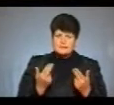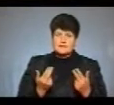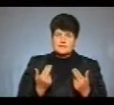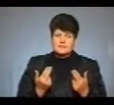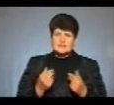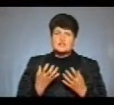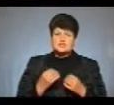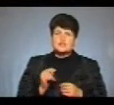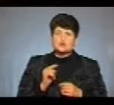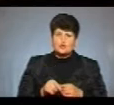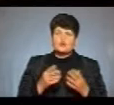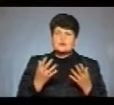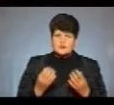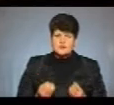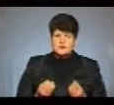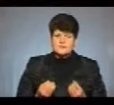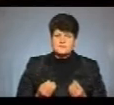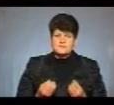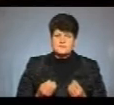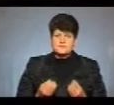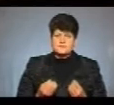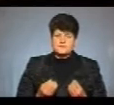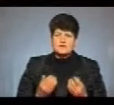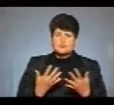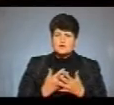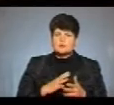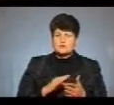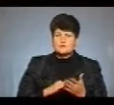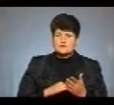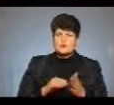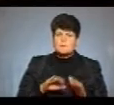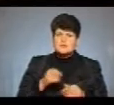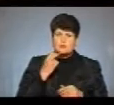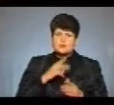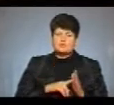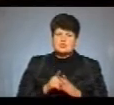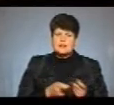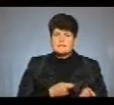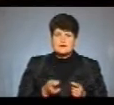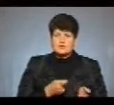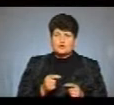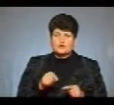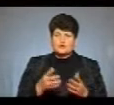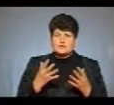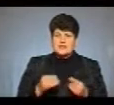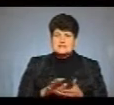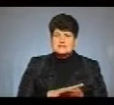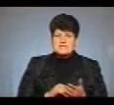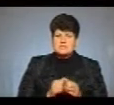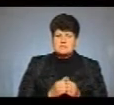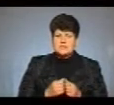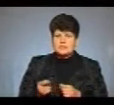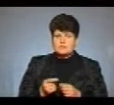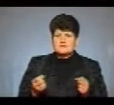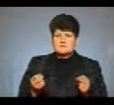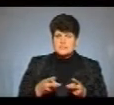того дня, як в сюжеті було, що після обіду почали вивозити. І того ж дня їх знищили поблизу Тернополя в